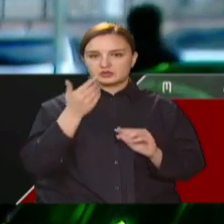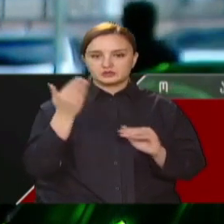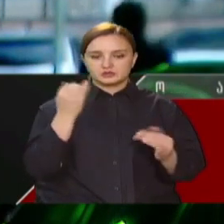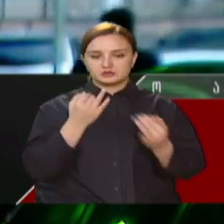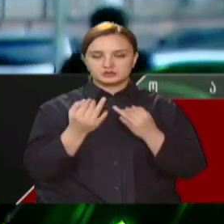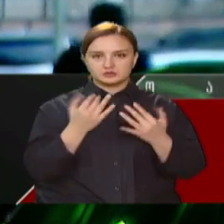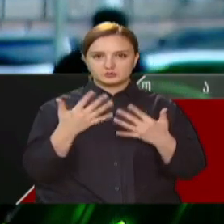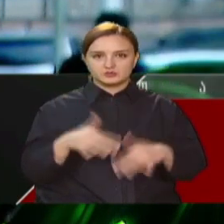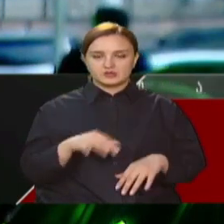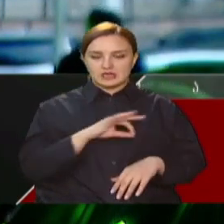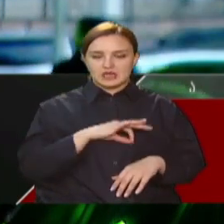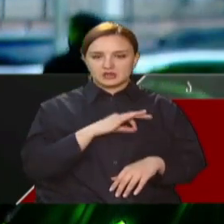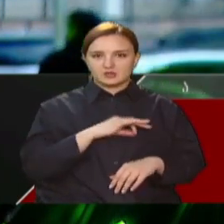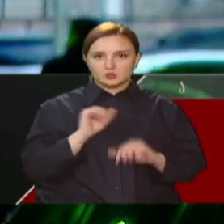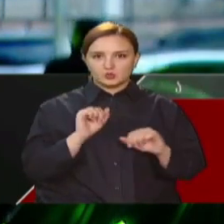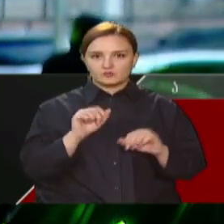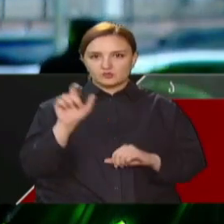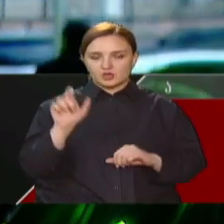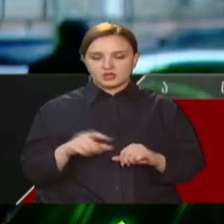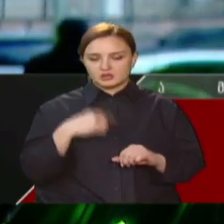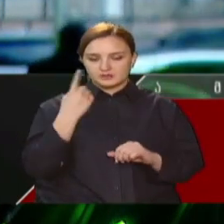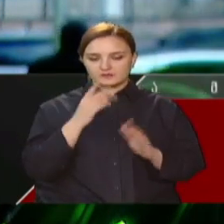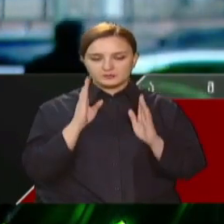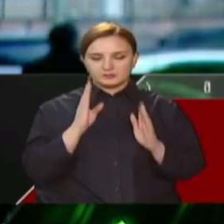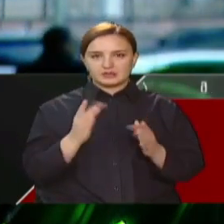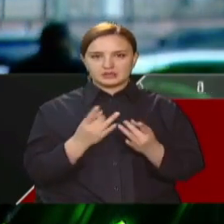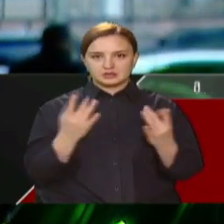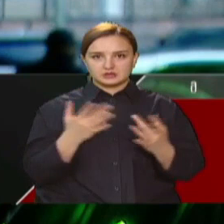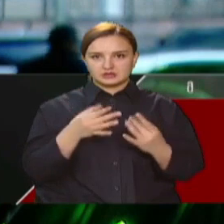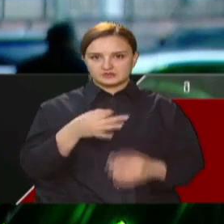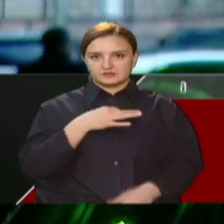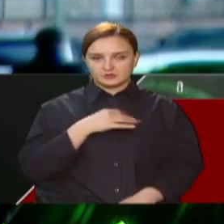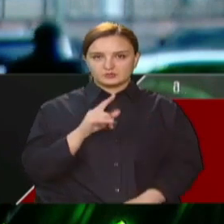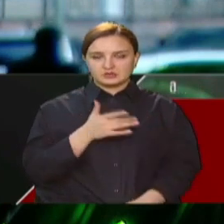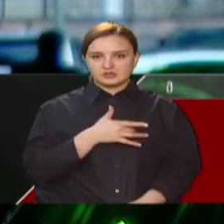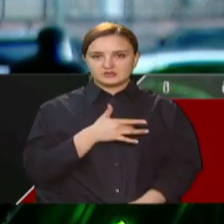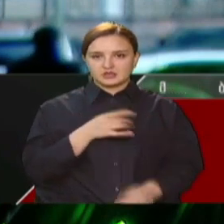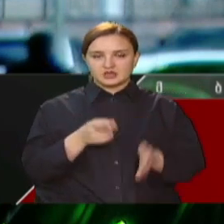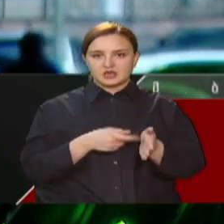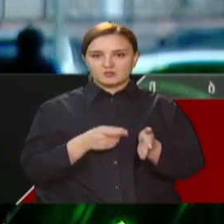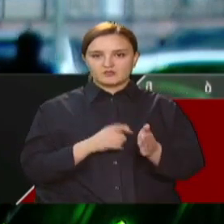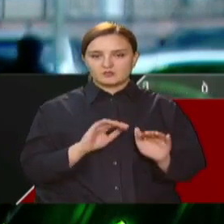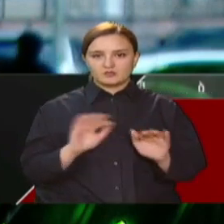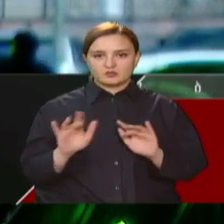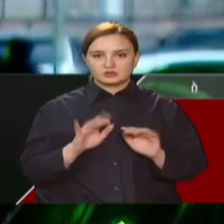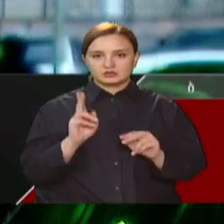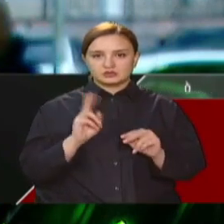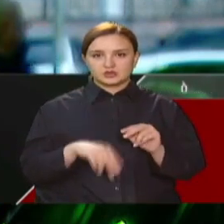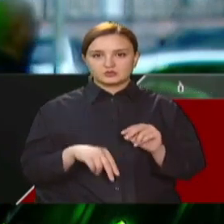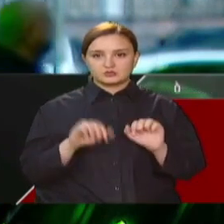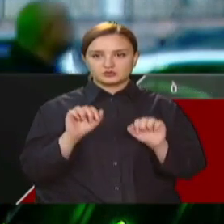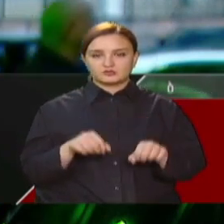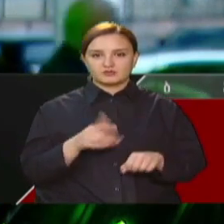ერთ-ერთ ადვოკატს, იურის, რომელმაც პირად საუბარში ჟურნალისტებს გვითხრა, რომ სავარაუდოდ გამოკითხვის პროცედურა იყო დასრულებული.